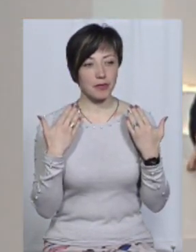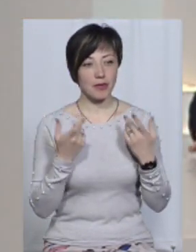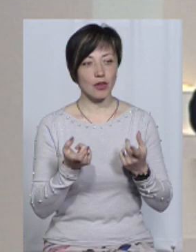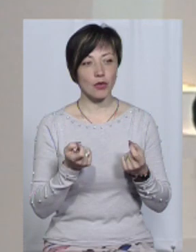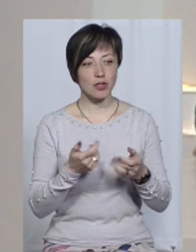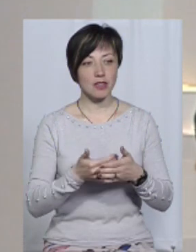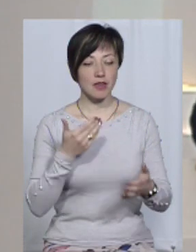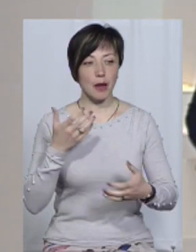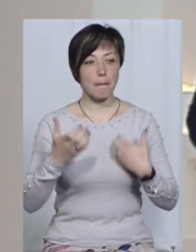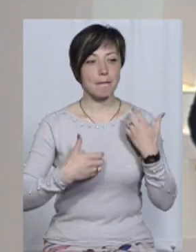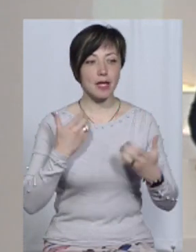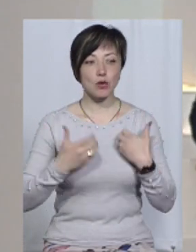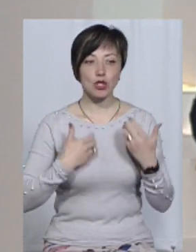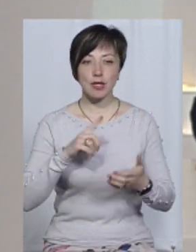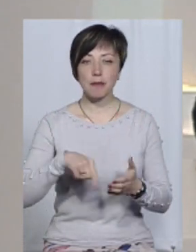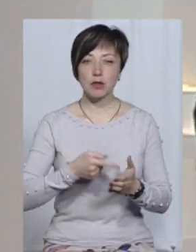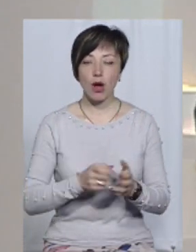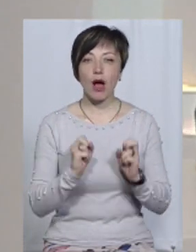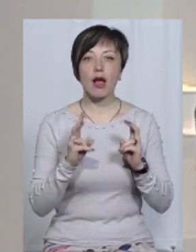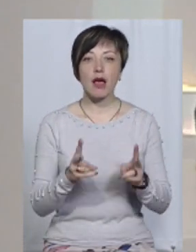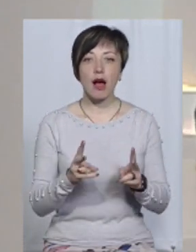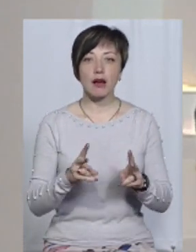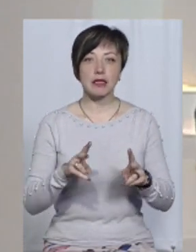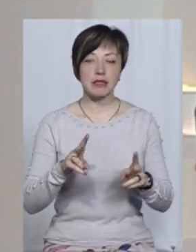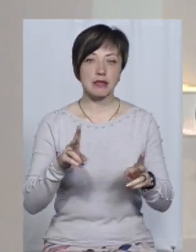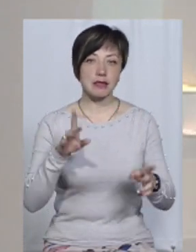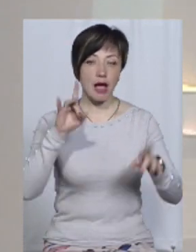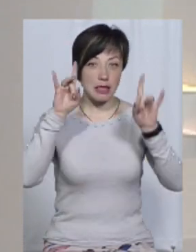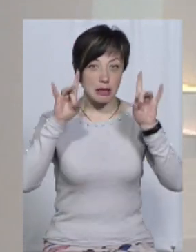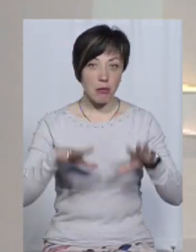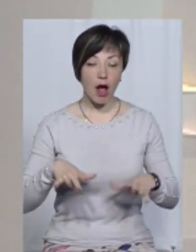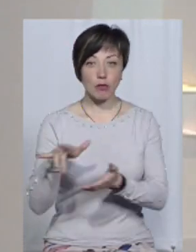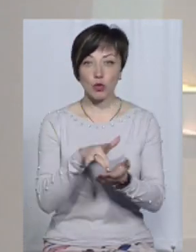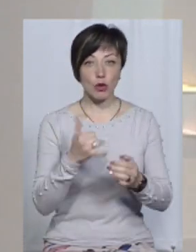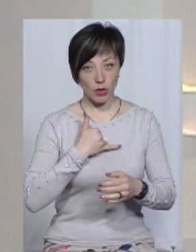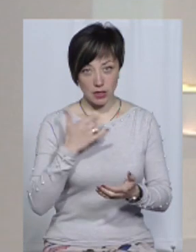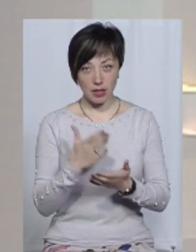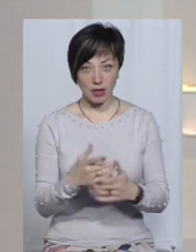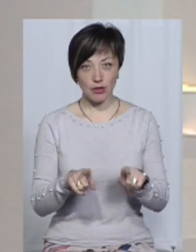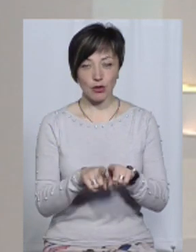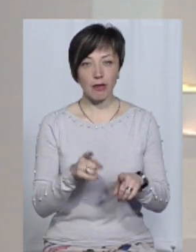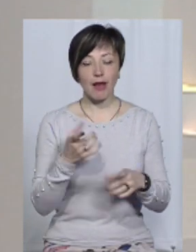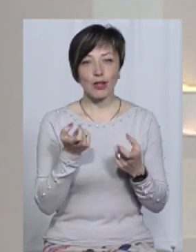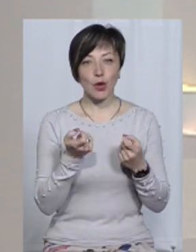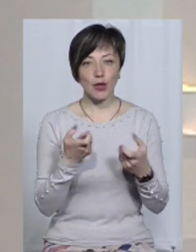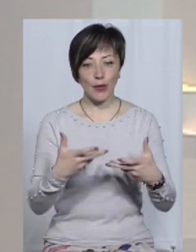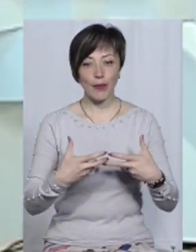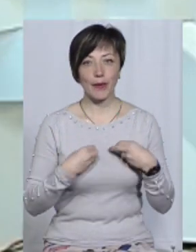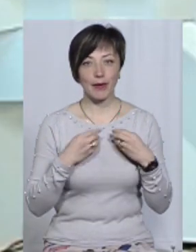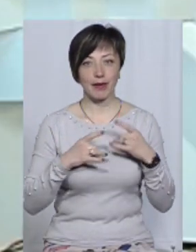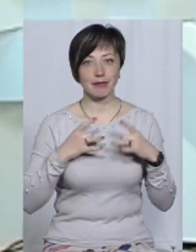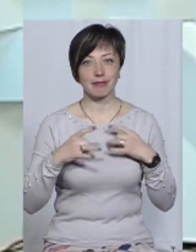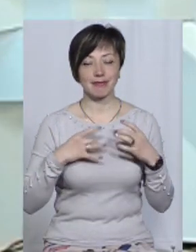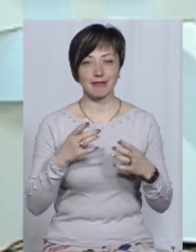відпочити трошки від метушні міської. А як з екстремальним туризмом? Чи є у нас щось таке, щоб полоскотати нерви? Ну,